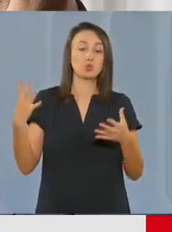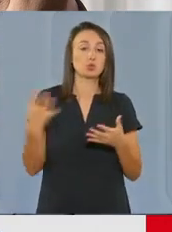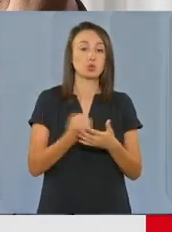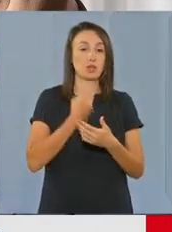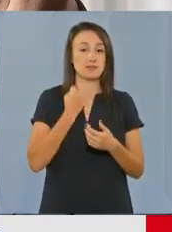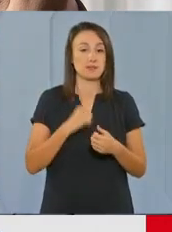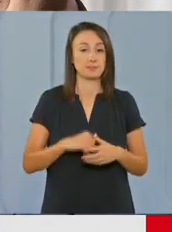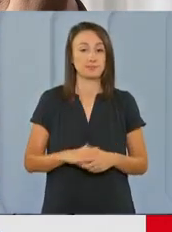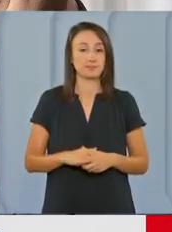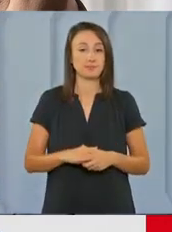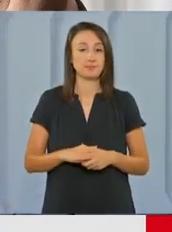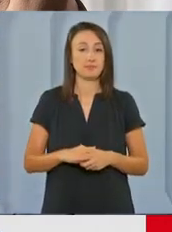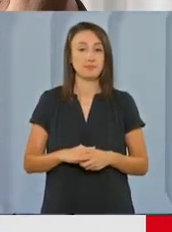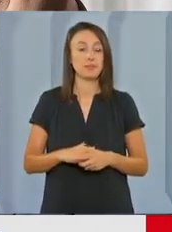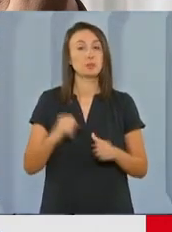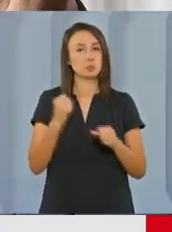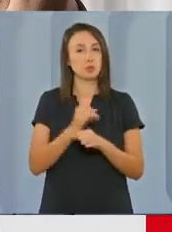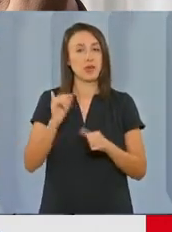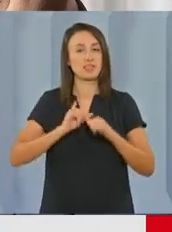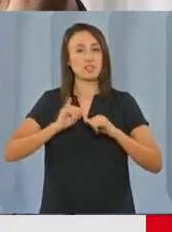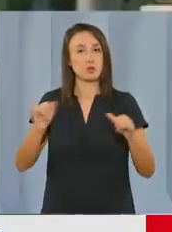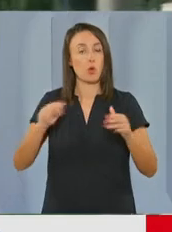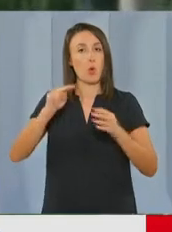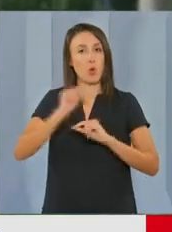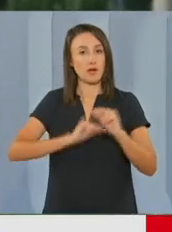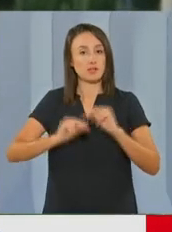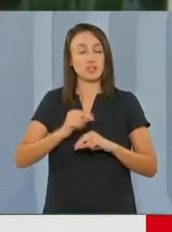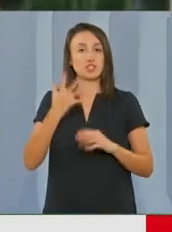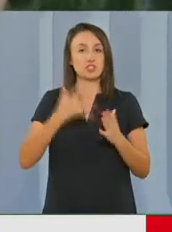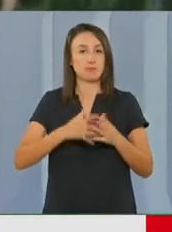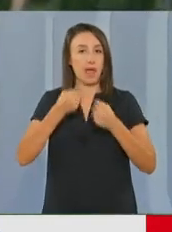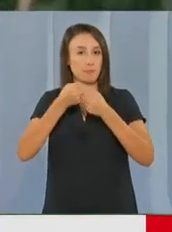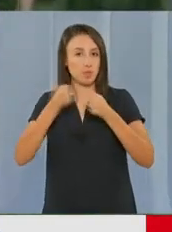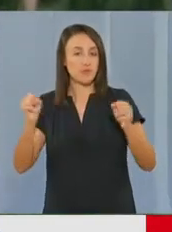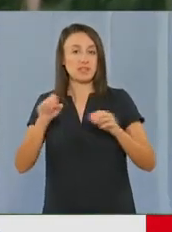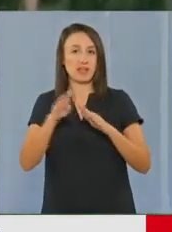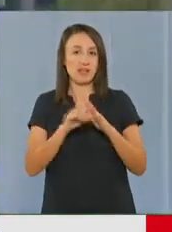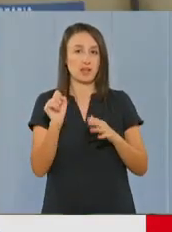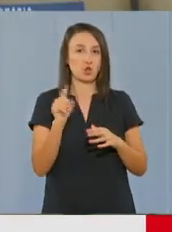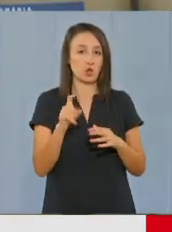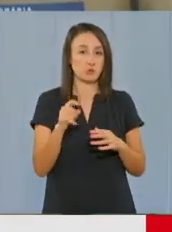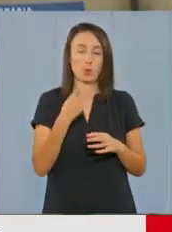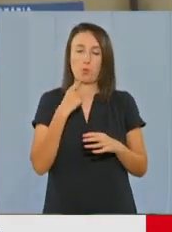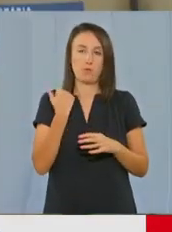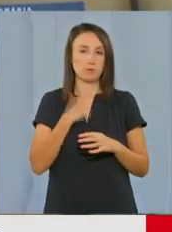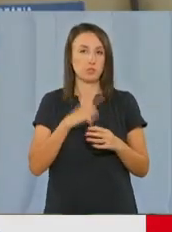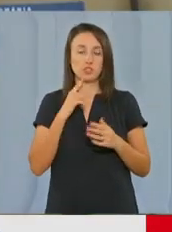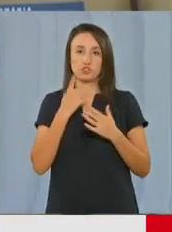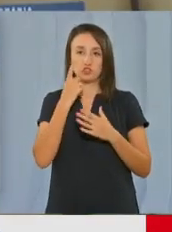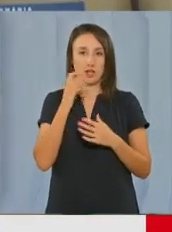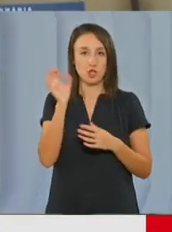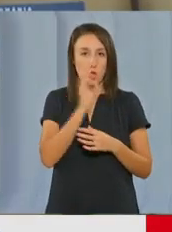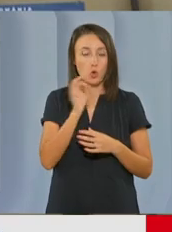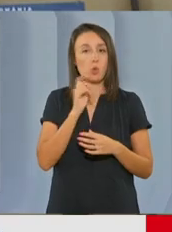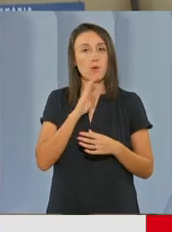succes în munca pe care o desfășoară aceștia în organizații. Peste 5.000 de absolvenți ai clasei a 12-a nu au vrut să-și încerce